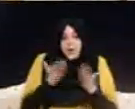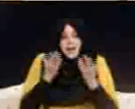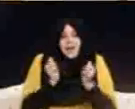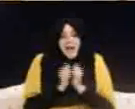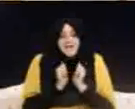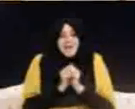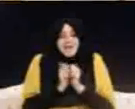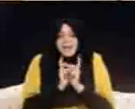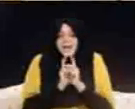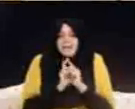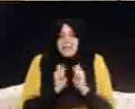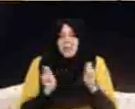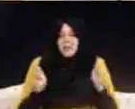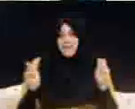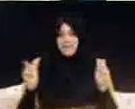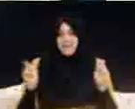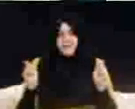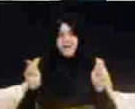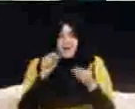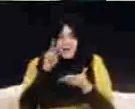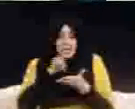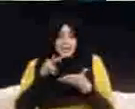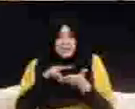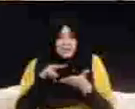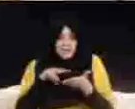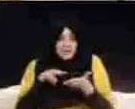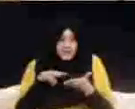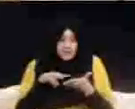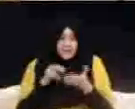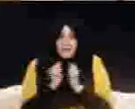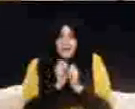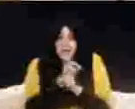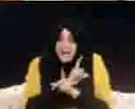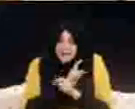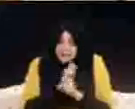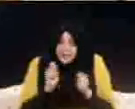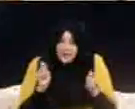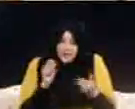في جلسته فيقرأ القرآن هكذا بأدب